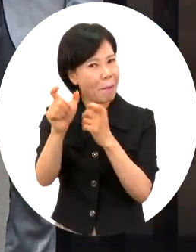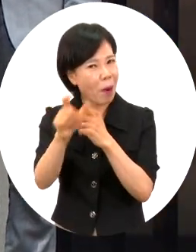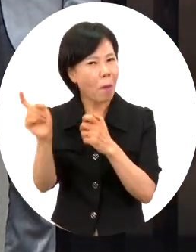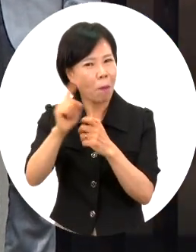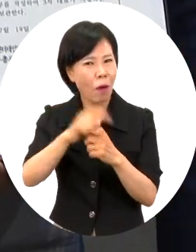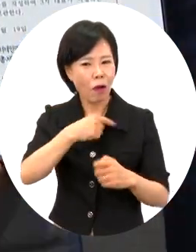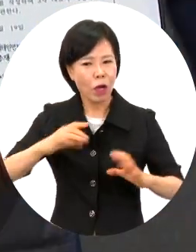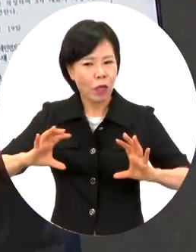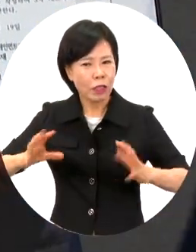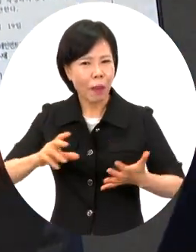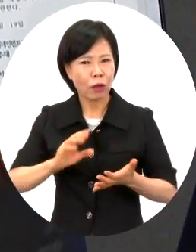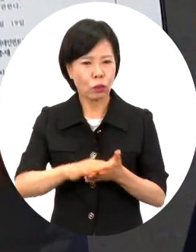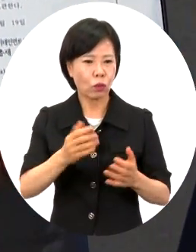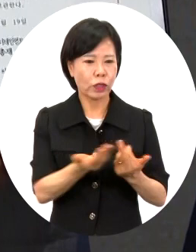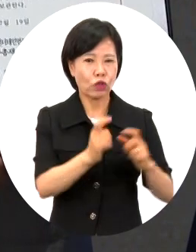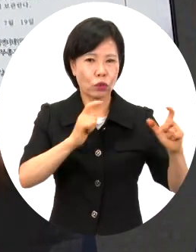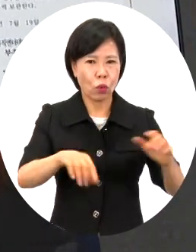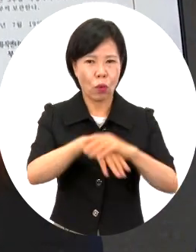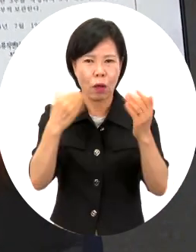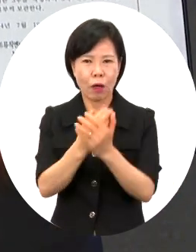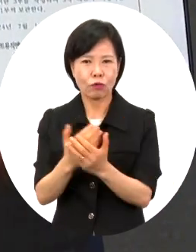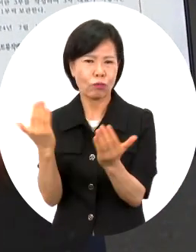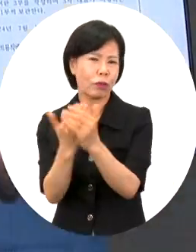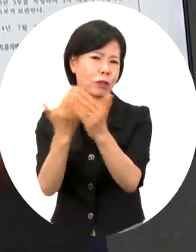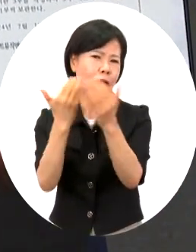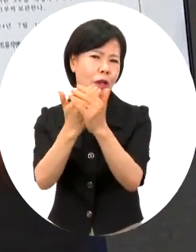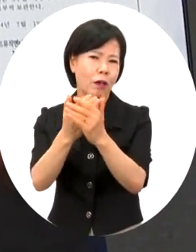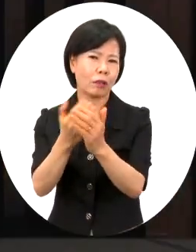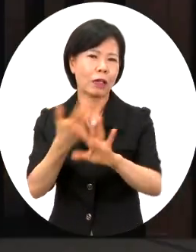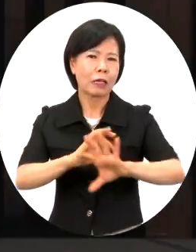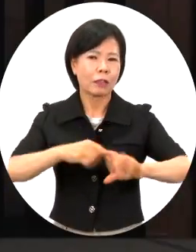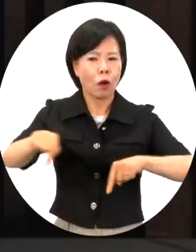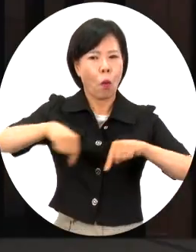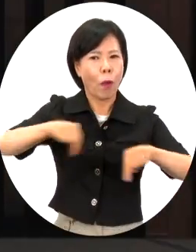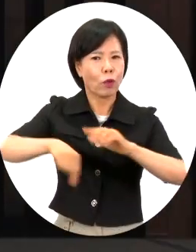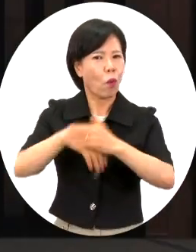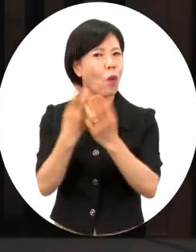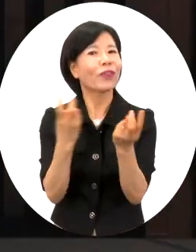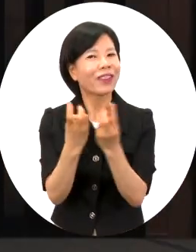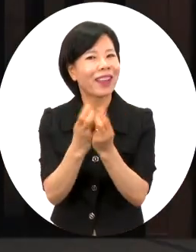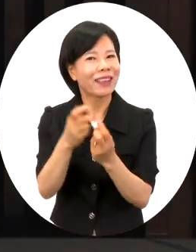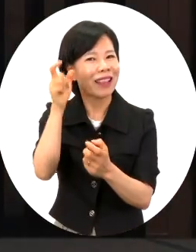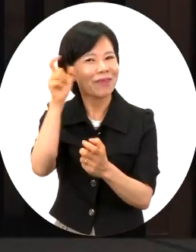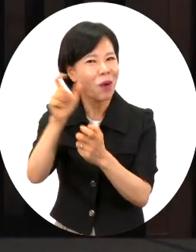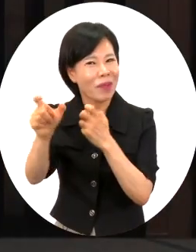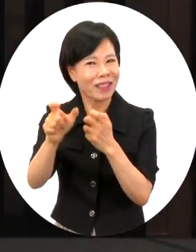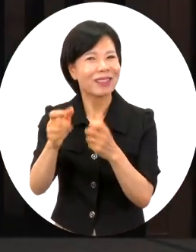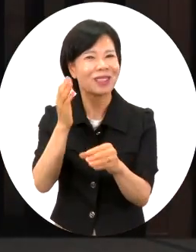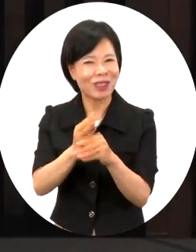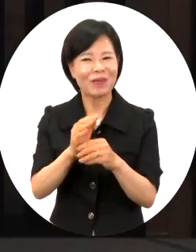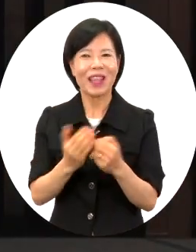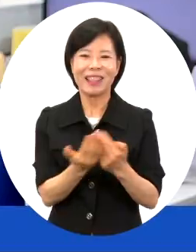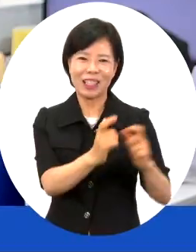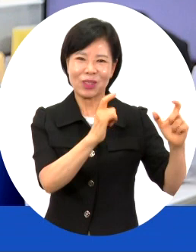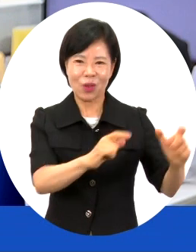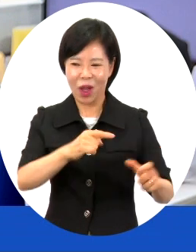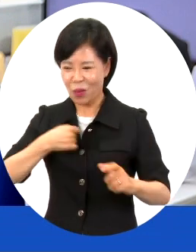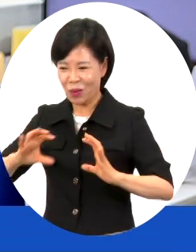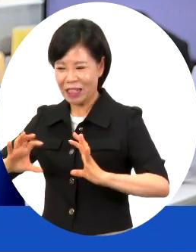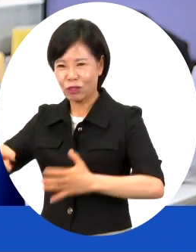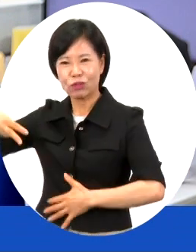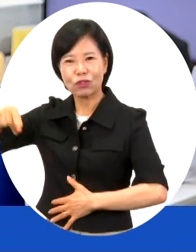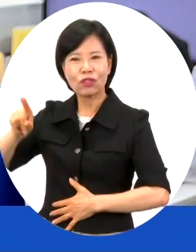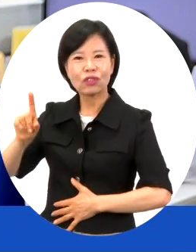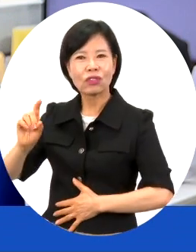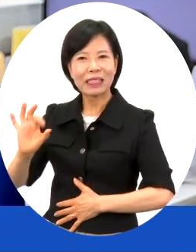방안을 모색하면서 한중 지방정부 간 선도적인 지방 외교 모델을 확립하는 데에도 힘을 모으기로 했습니다.